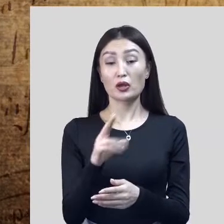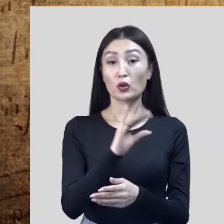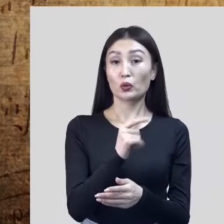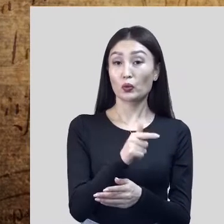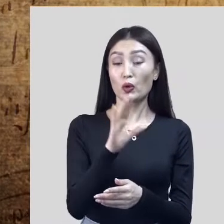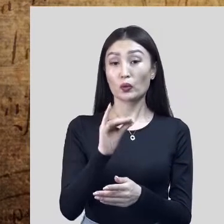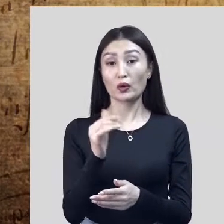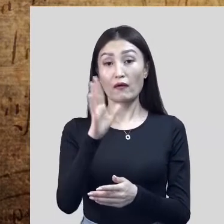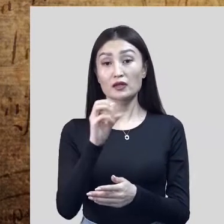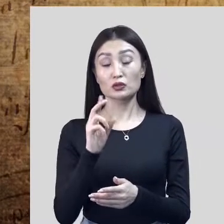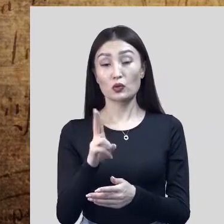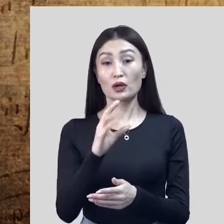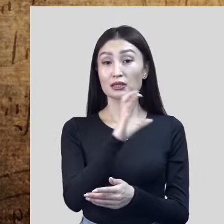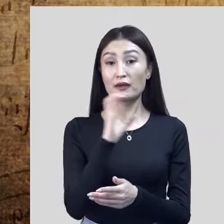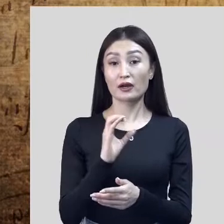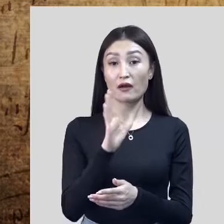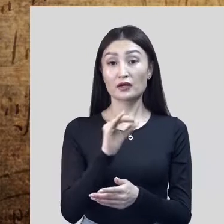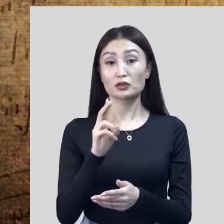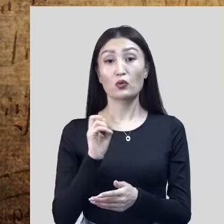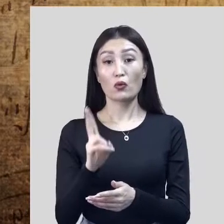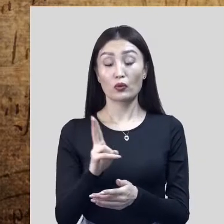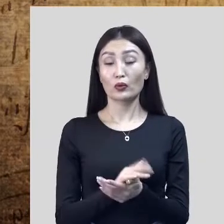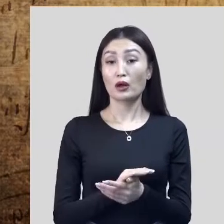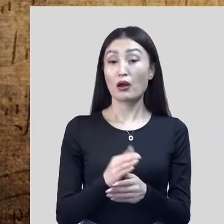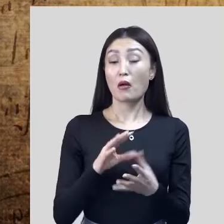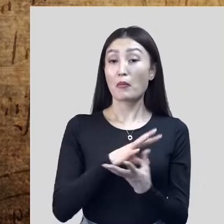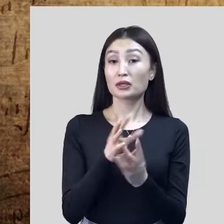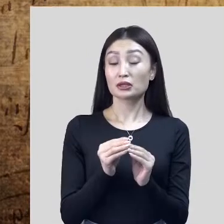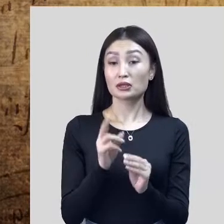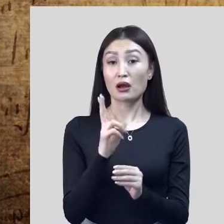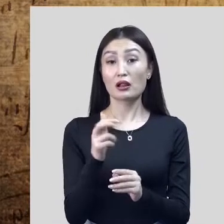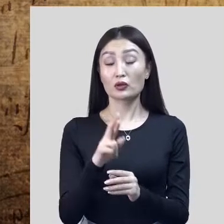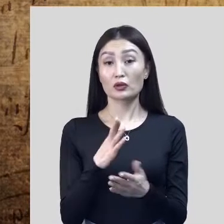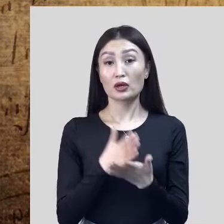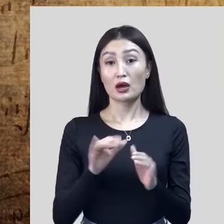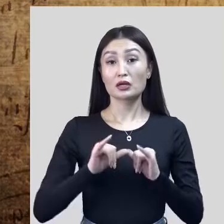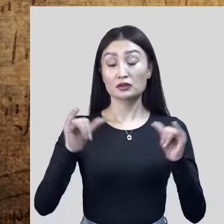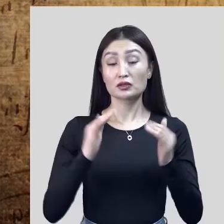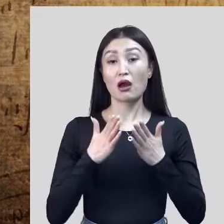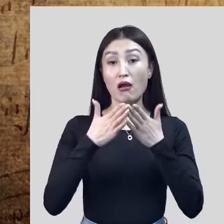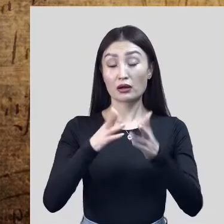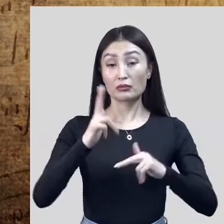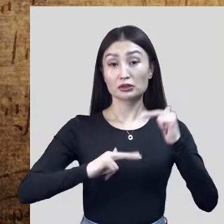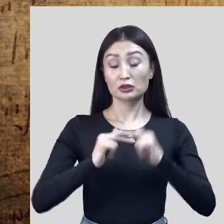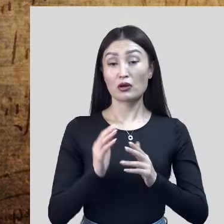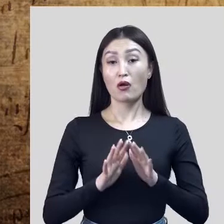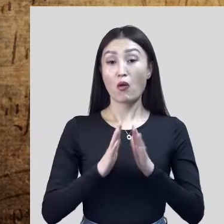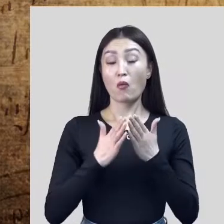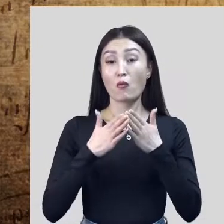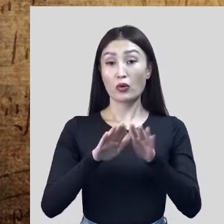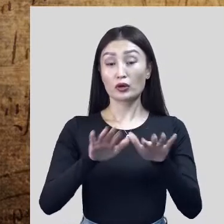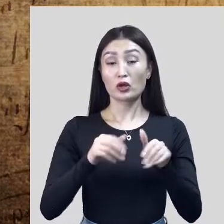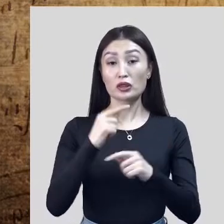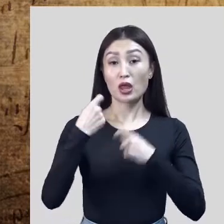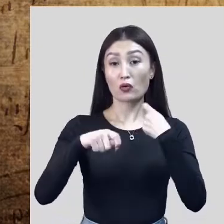и юго-восточная, северо-восточная. Последствиями колонизации стали развитие кораблестроения и мореплавания,